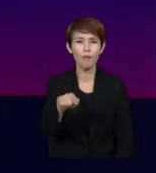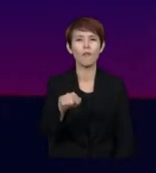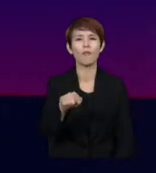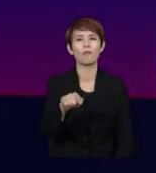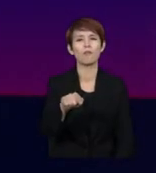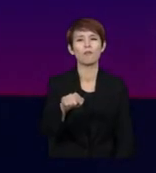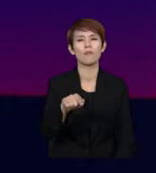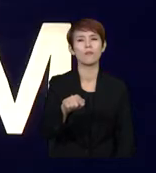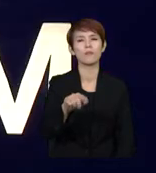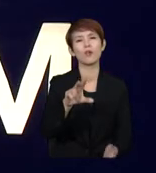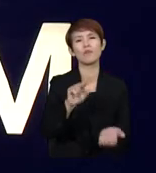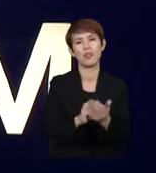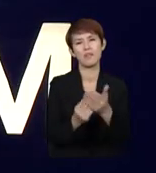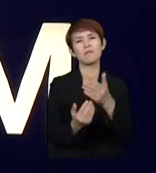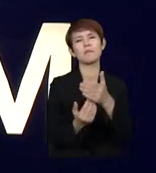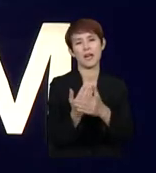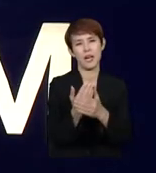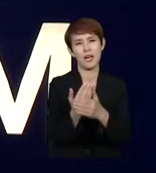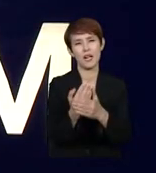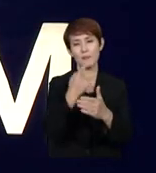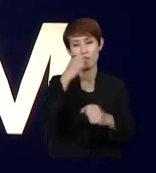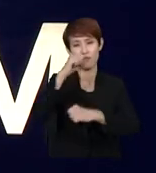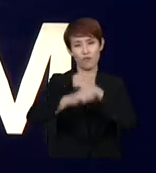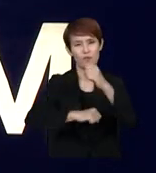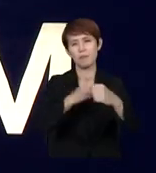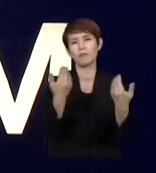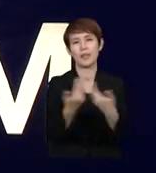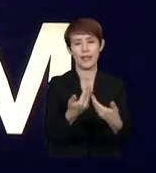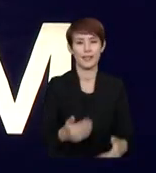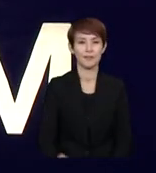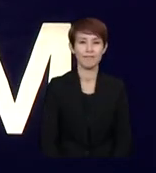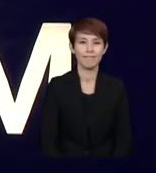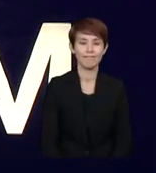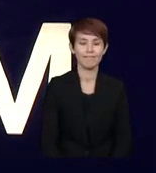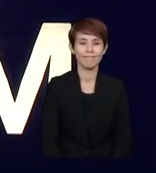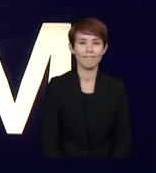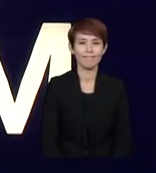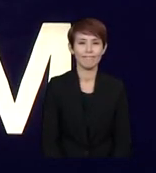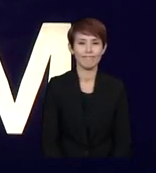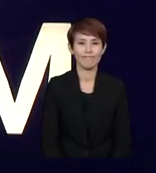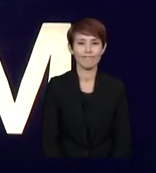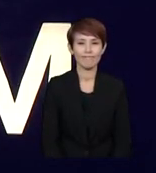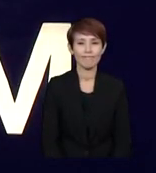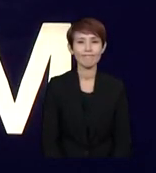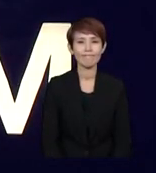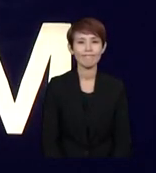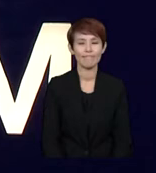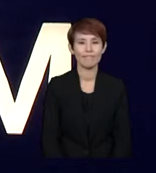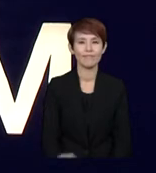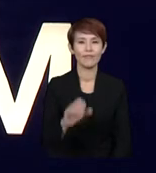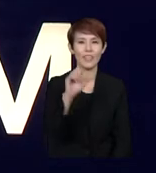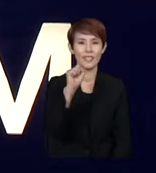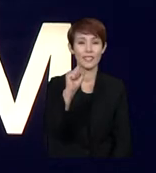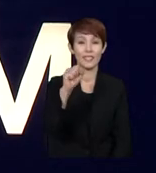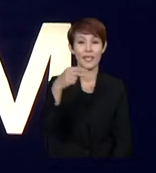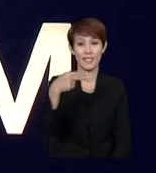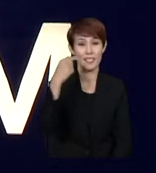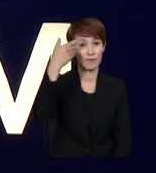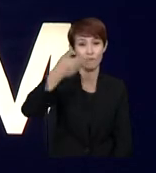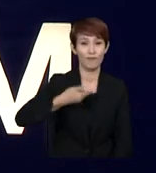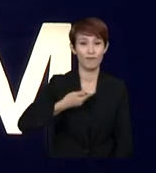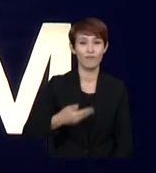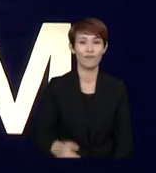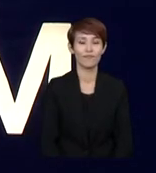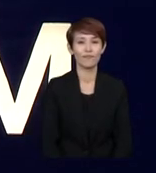anti-democratic. 아, 그렇군요. 계속해서 다음 질문 드려보도록 할 텐데요. 관객 SH님께서 질문해